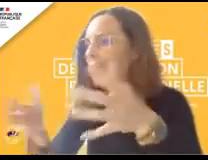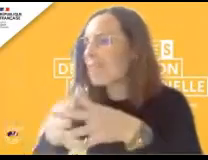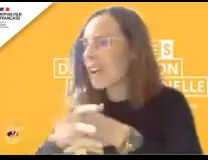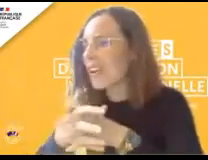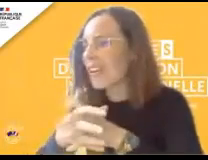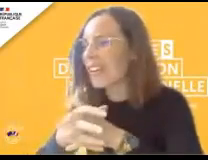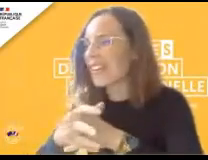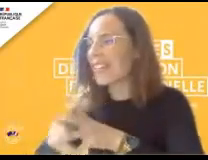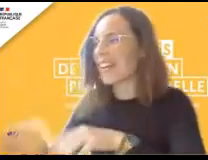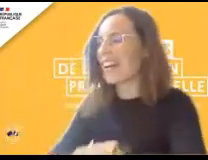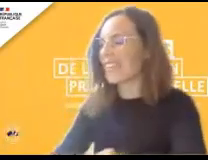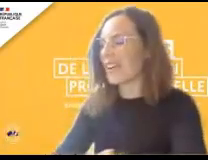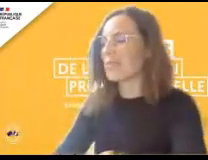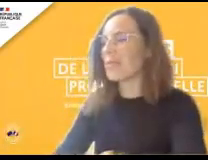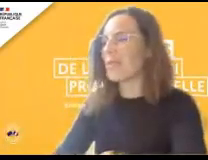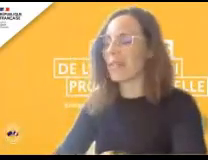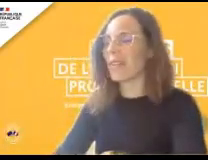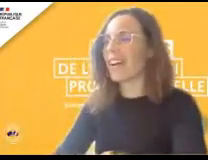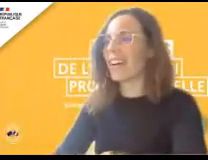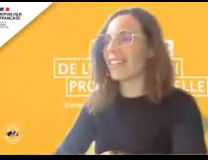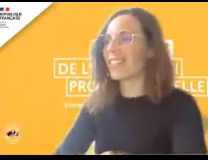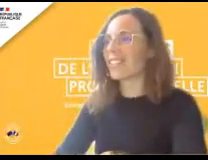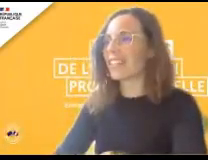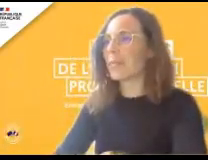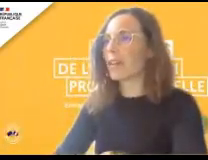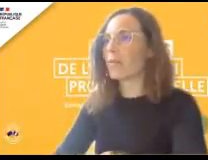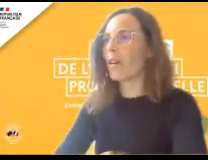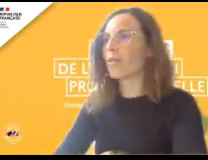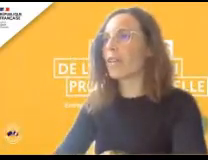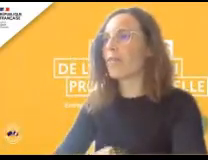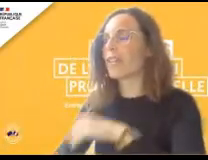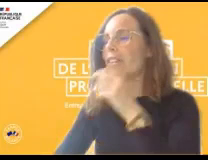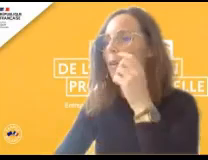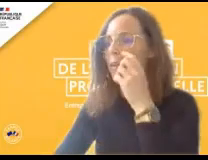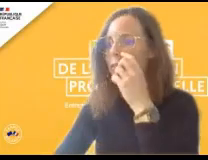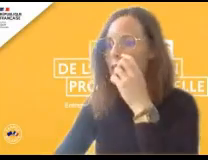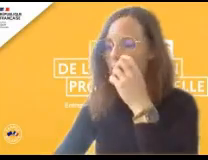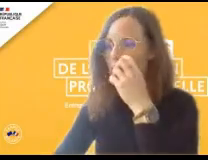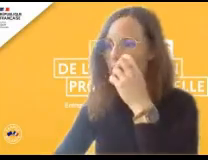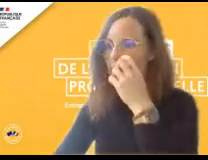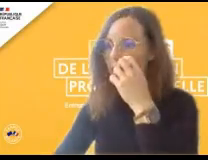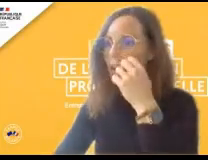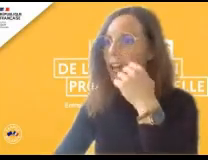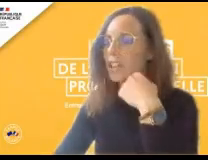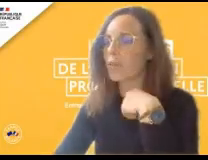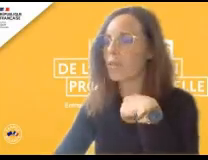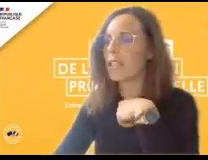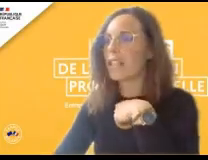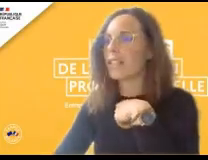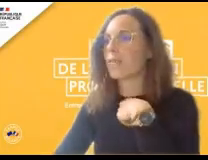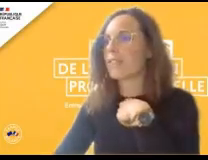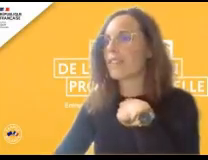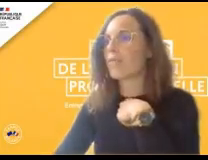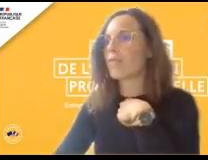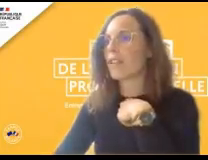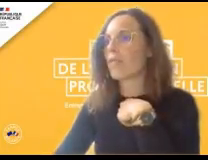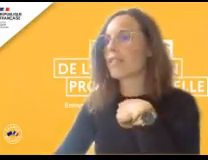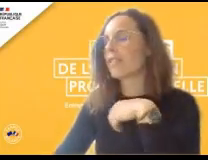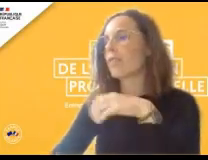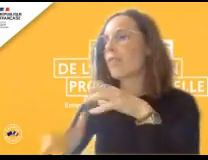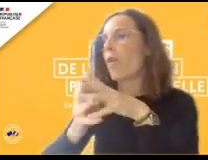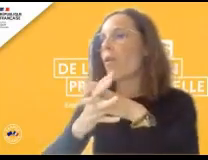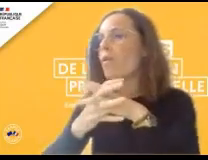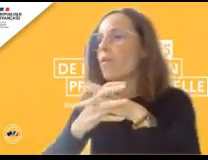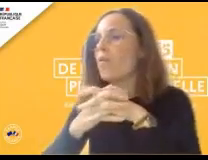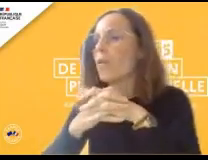qu'il y en a au moins un, voilà, un peu dans chaque département. Donc là, vous avez l'implantation de la région. Donc, ce qu'il faut savoir,